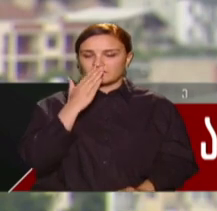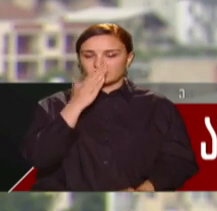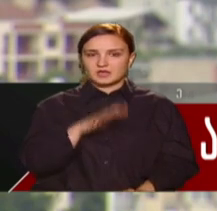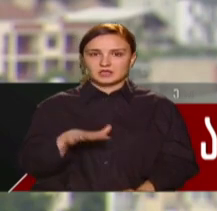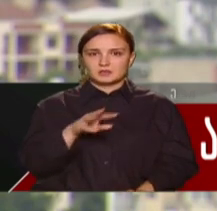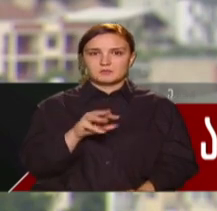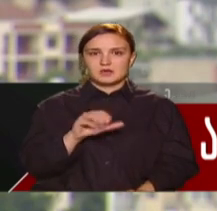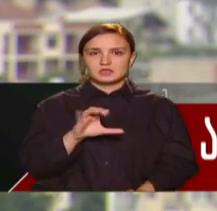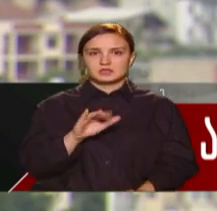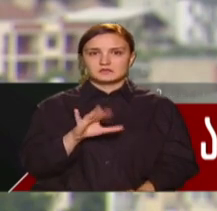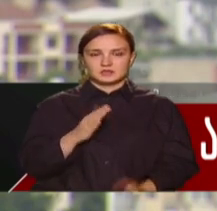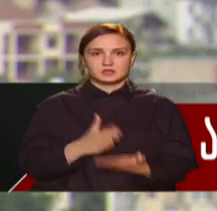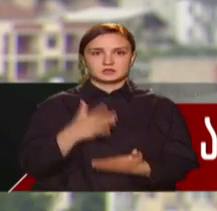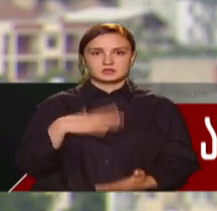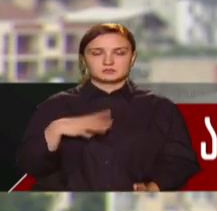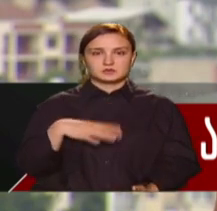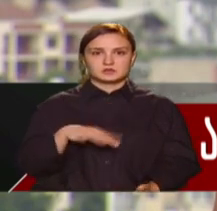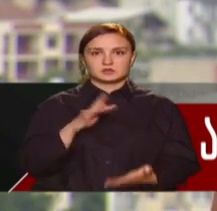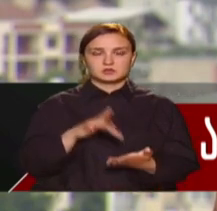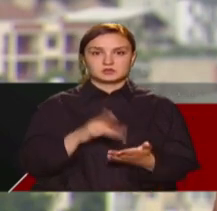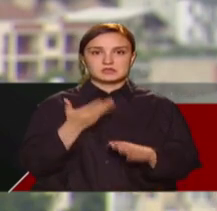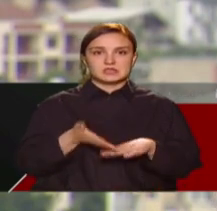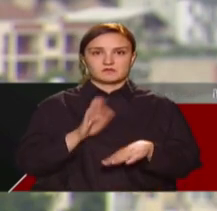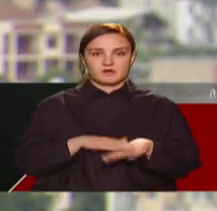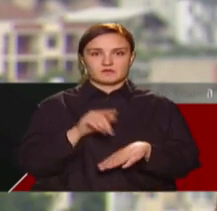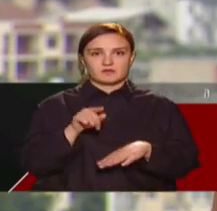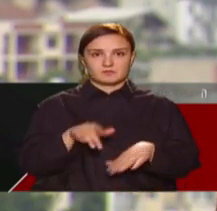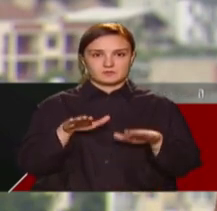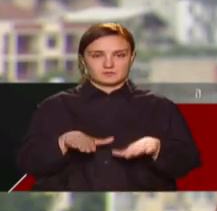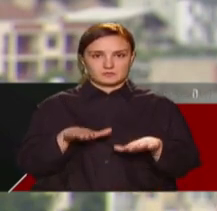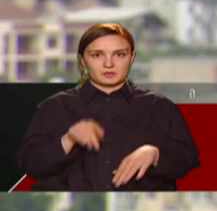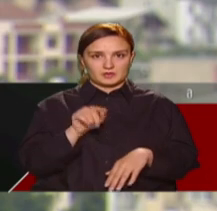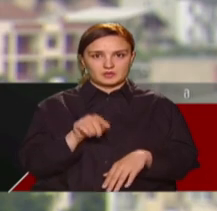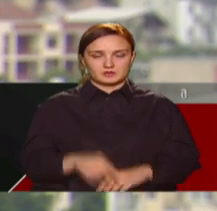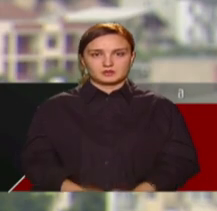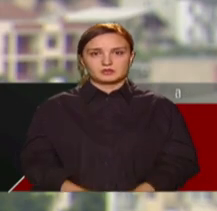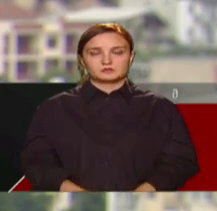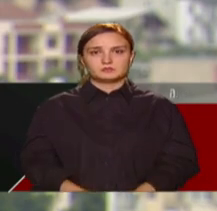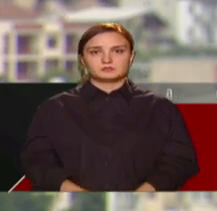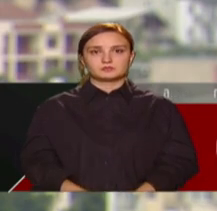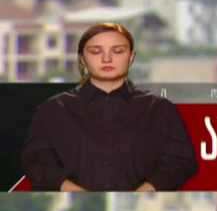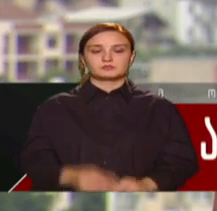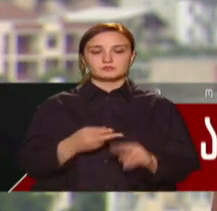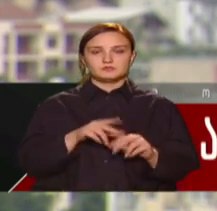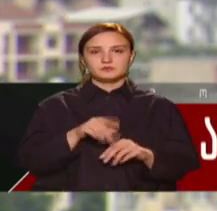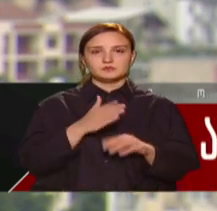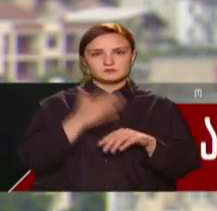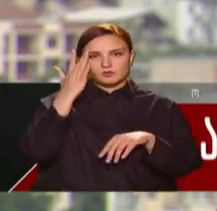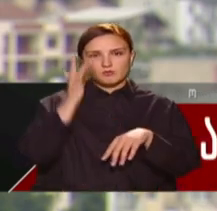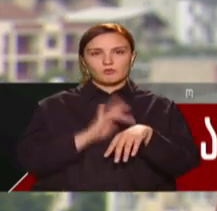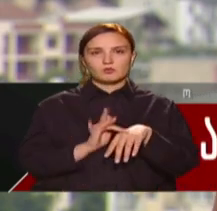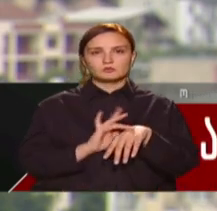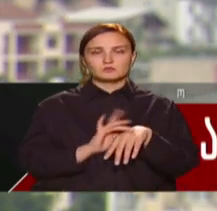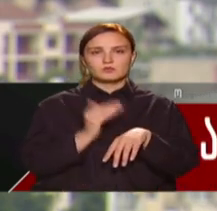მასივი ზოგადად არის თბილისში ერთ-ერთი ყველაზე მწვავე წერტილი ამ თვალსაზრისით, იმიტომ რომ ეგრეთ წოდებული ხრუშოვკები, რომელიც